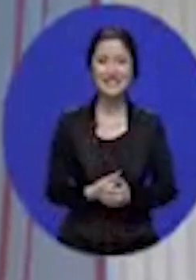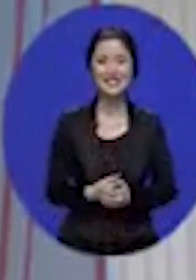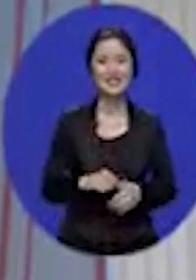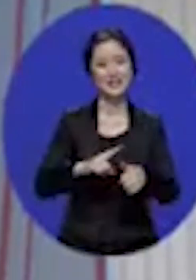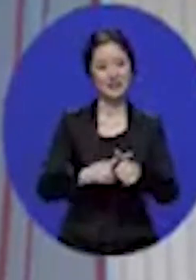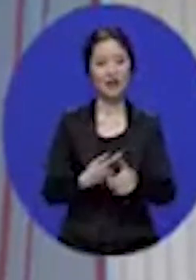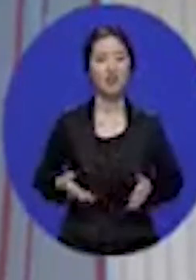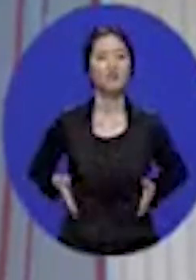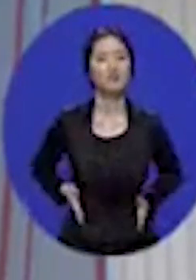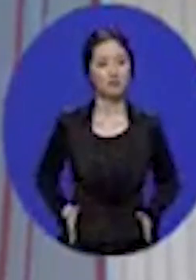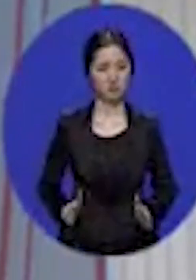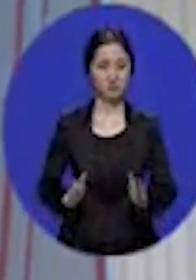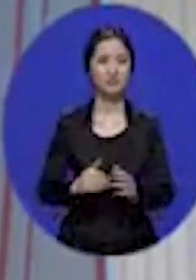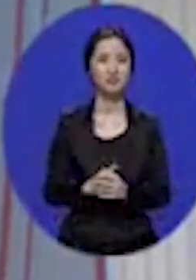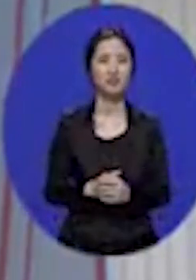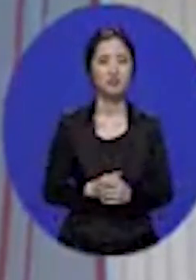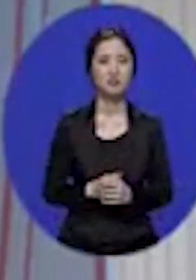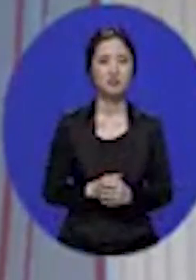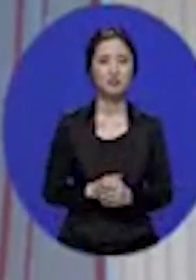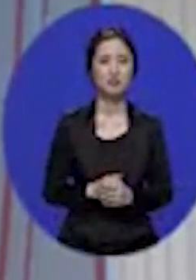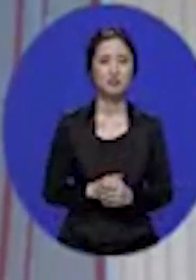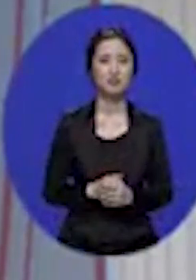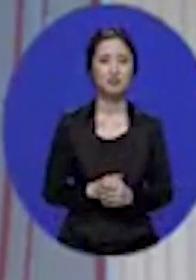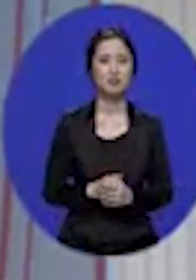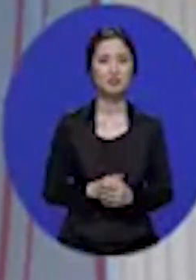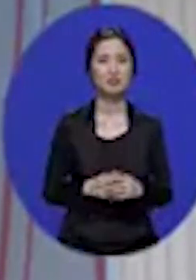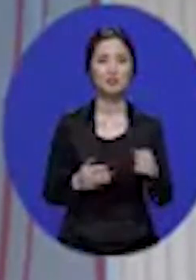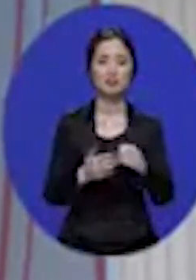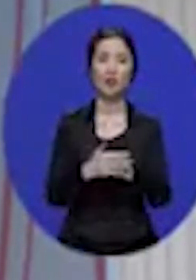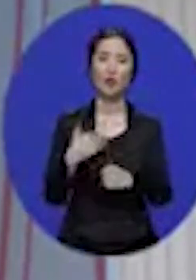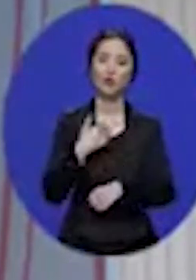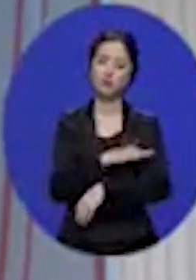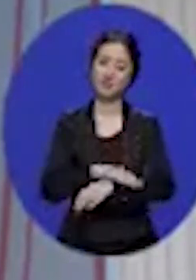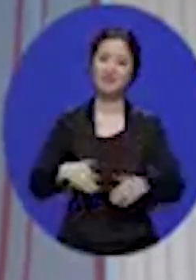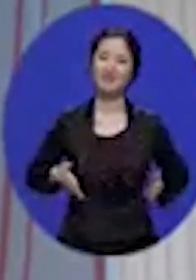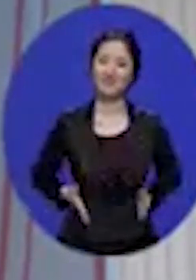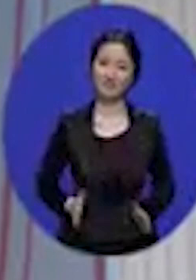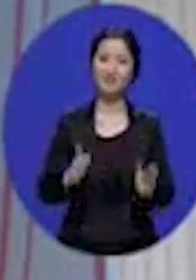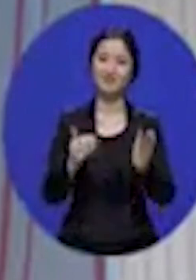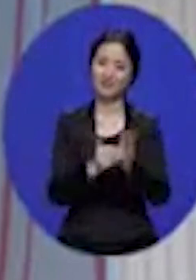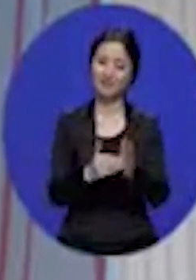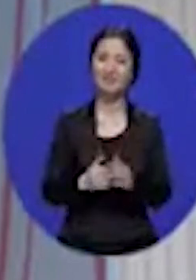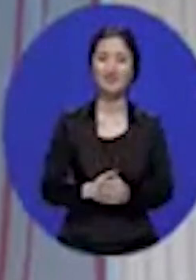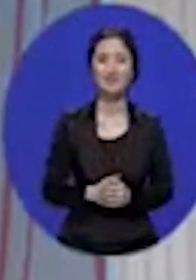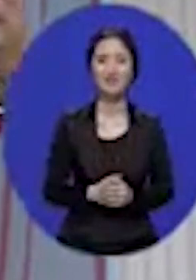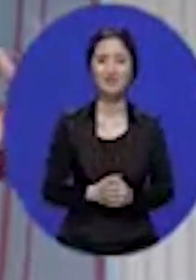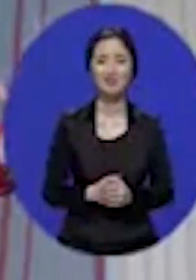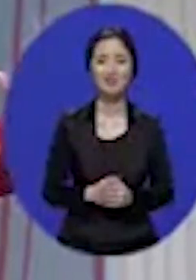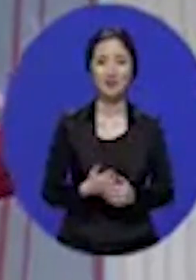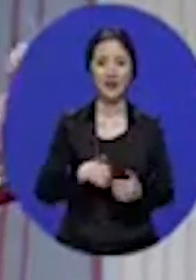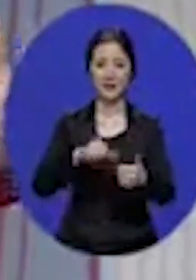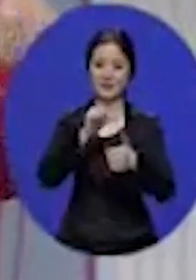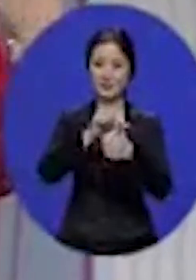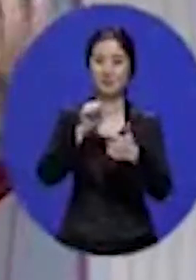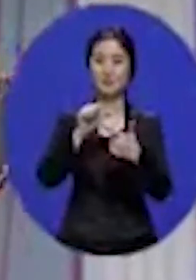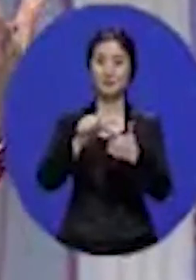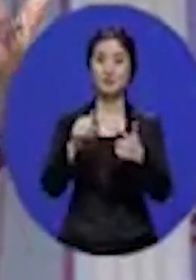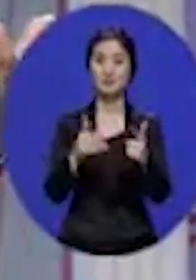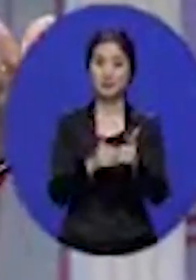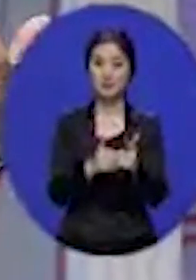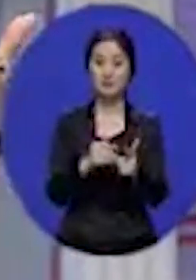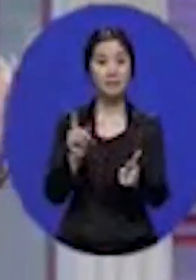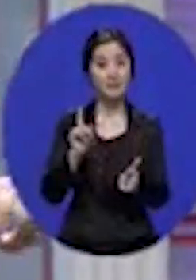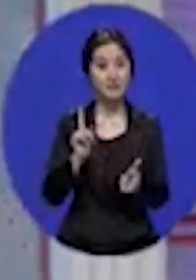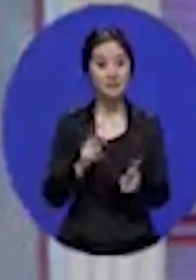자연분만으로. 거의 뭐, 찍소리도 안 하고 아이를 낳았어요, 제가. 예, 그래서 애들을 둘 딱 낳았어요. 그러니까 아이를 낳고 이제